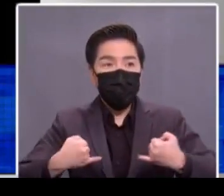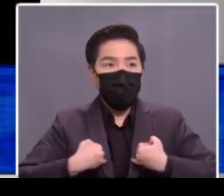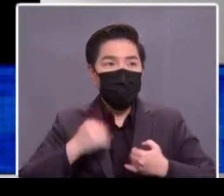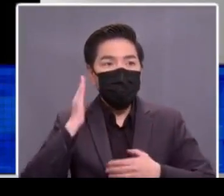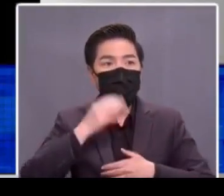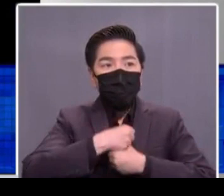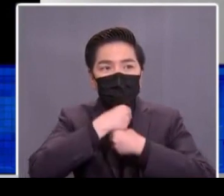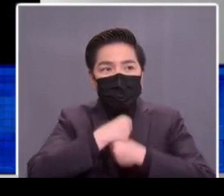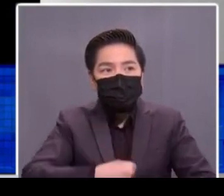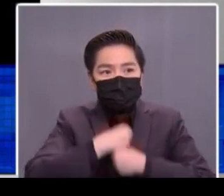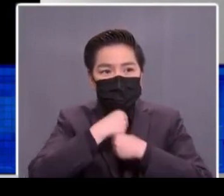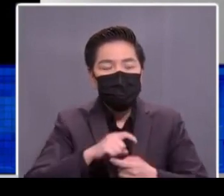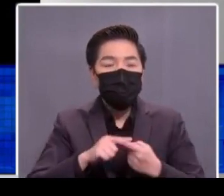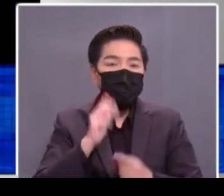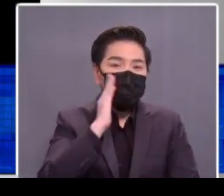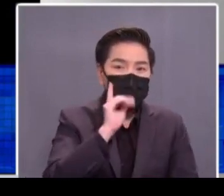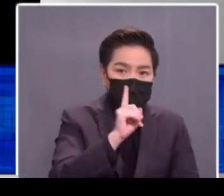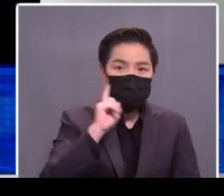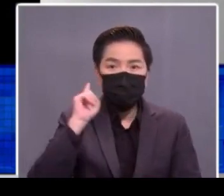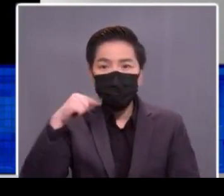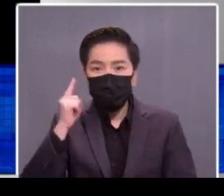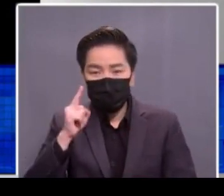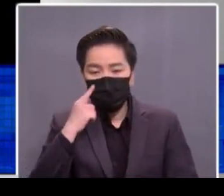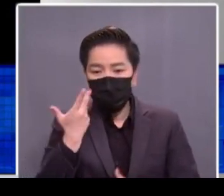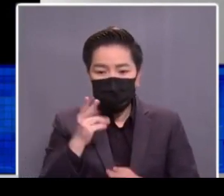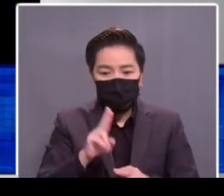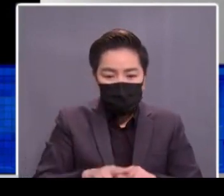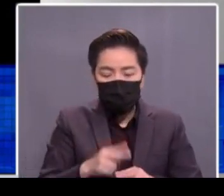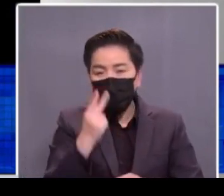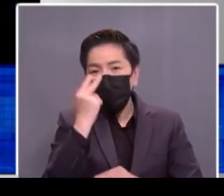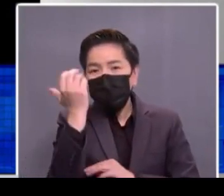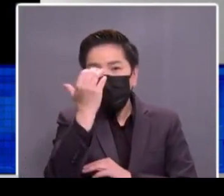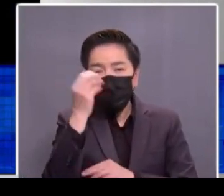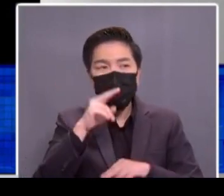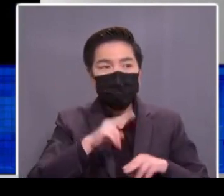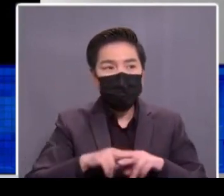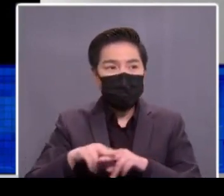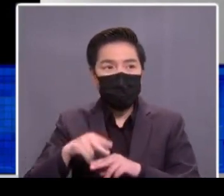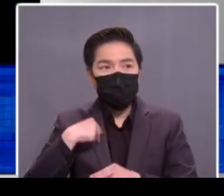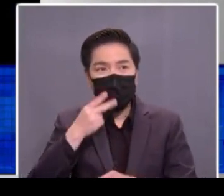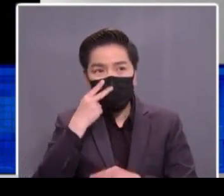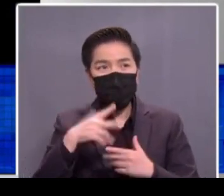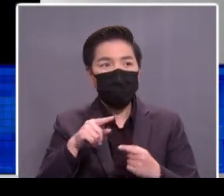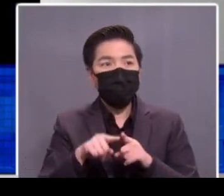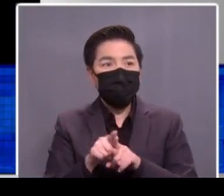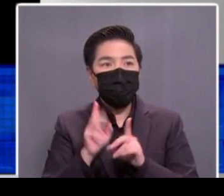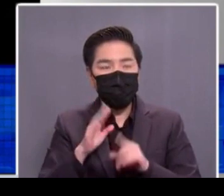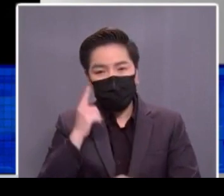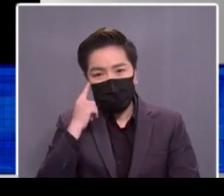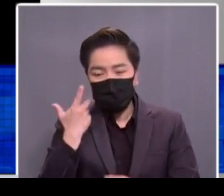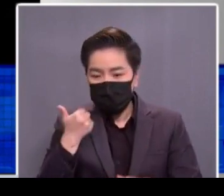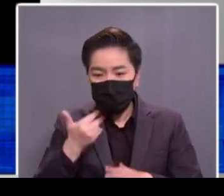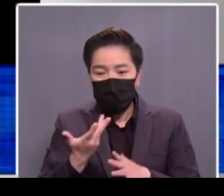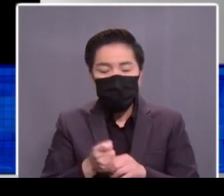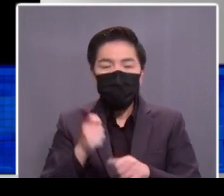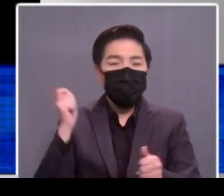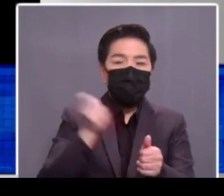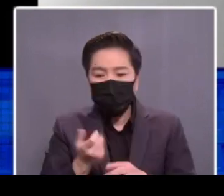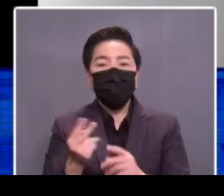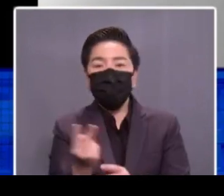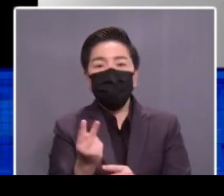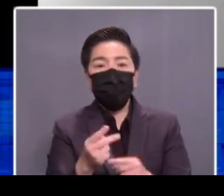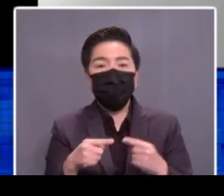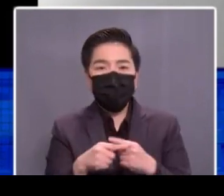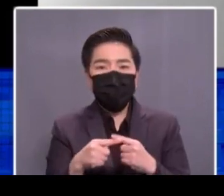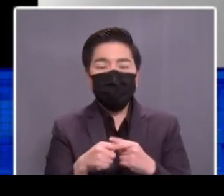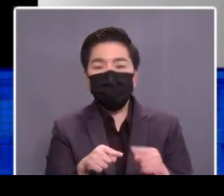ผู้สูงอายุนะคะชาย1คนหญิง1คนกำลังนั่งดูโทรทัศน์อยู่ค่ะเมื่อเห็นแบบนั้นแล้วคนร้ายก็เลยลงมือทำร้ายร่างกายผู้เสียห